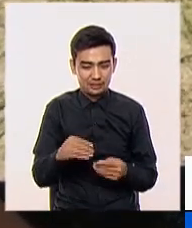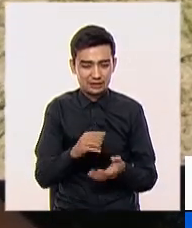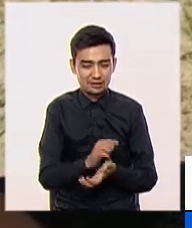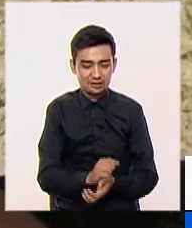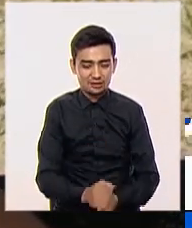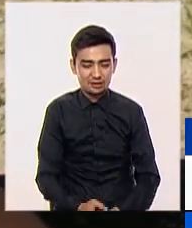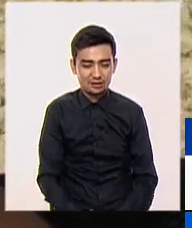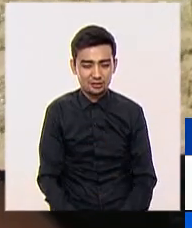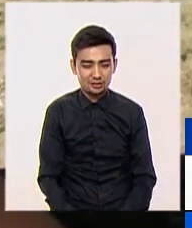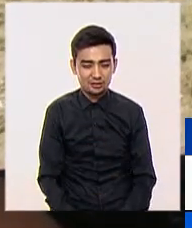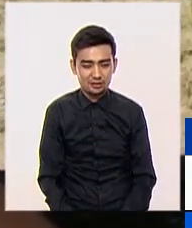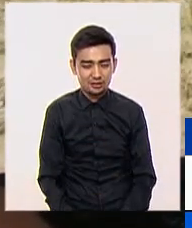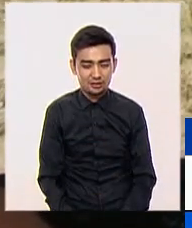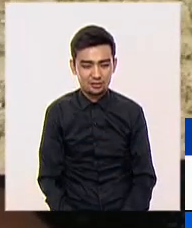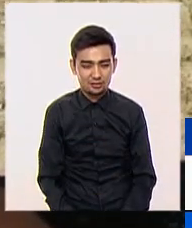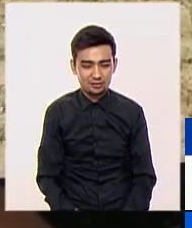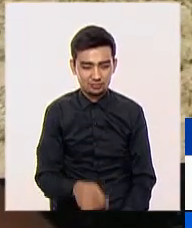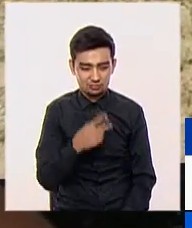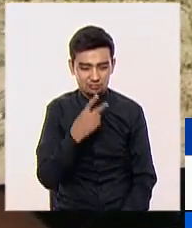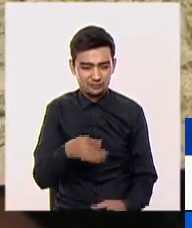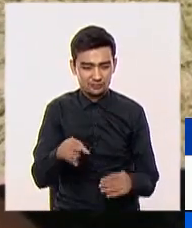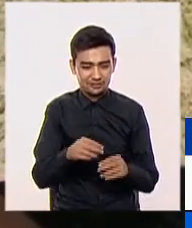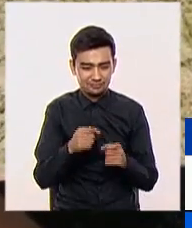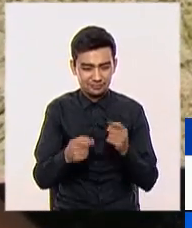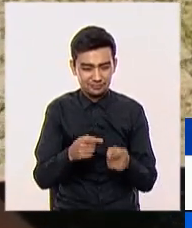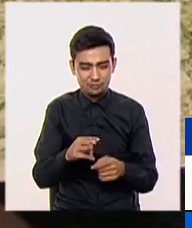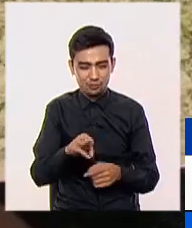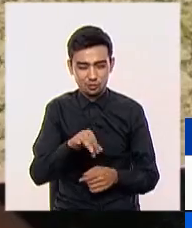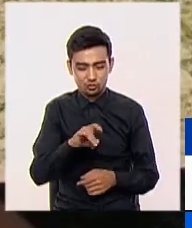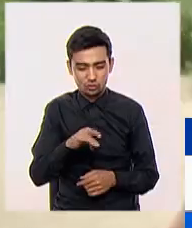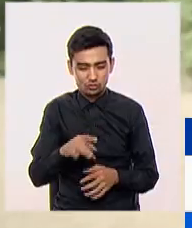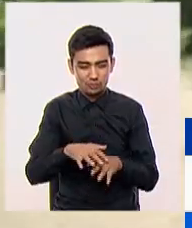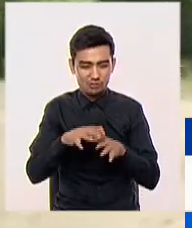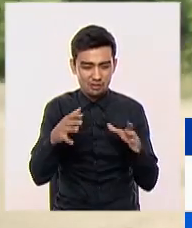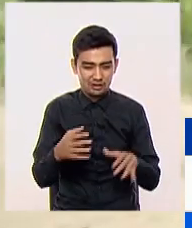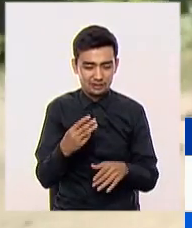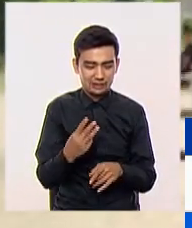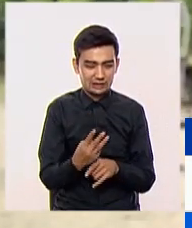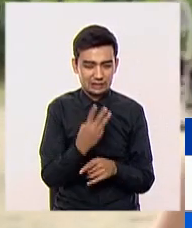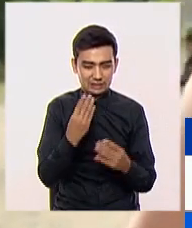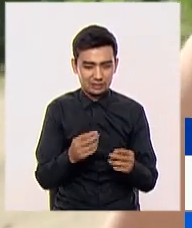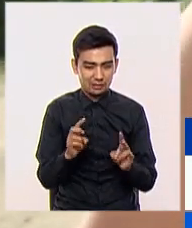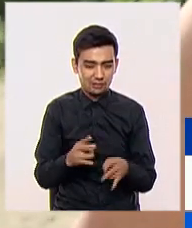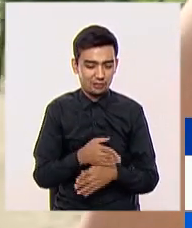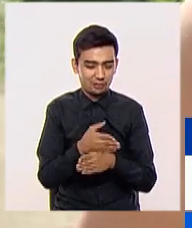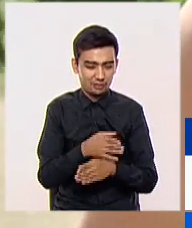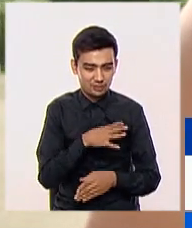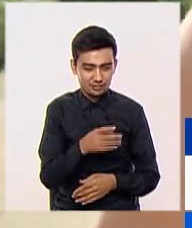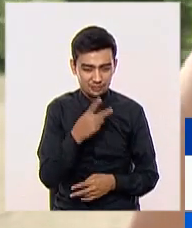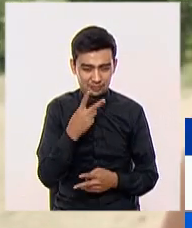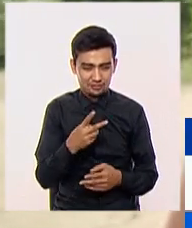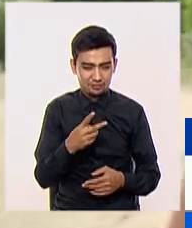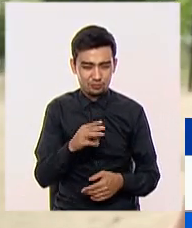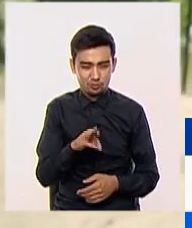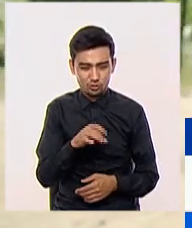Загажено все. Куча вот этой вот полной мусорки, дня три стояли. Видите, какой бардак здесь? Все